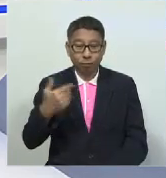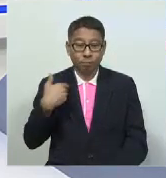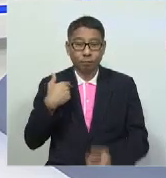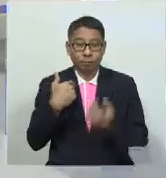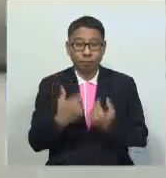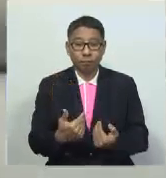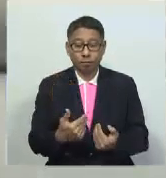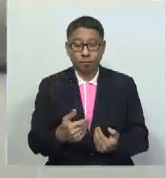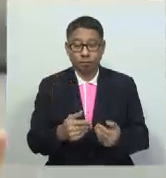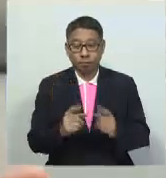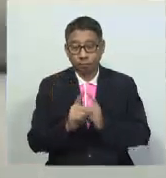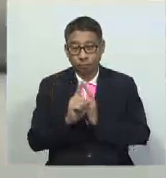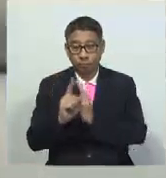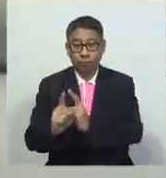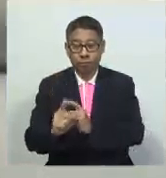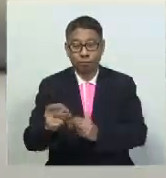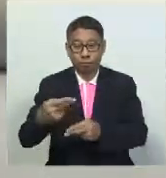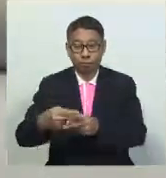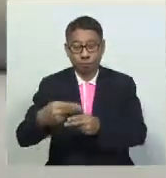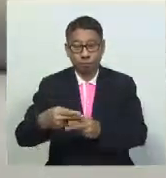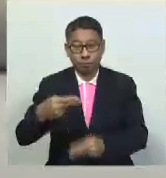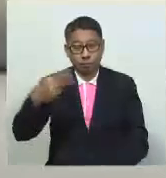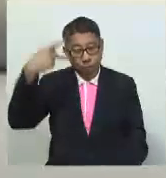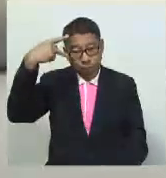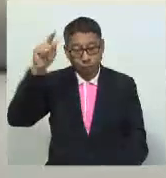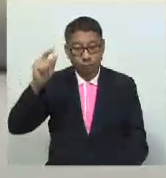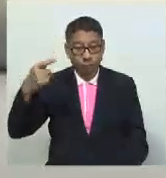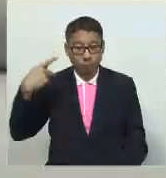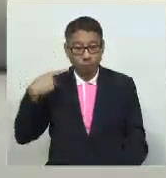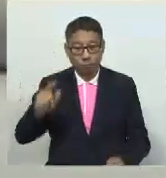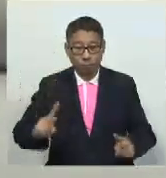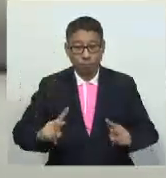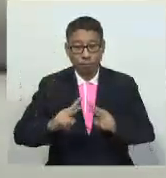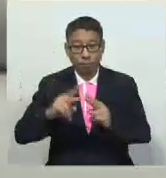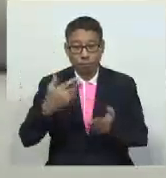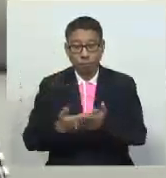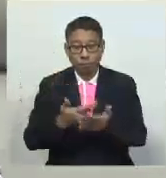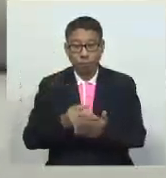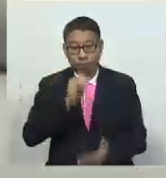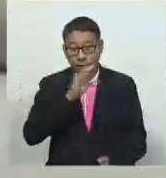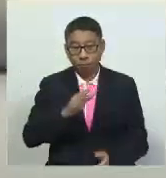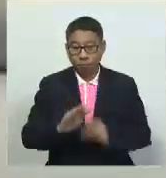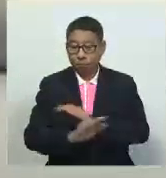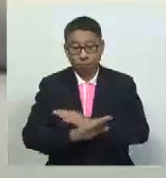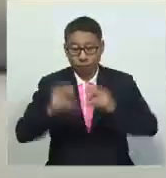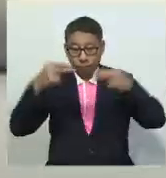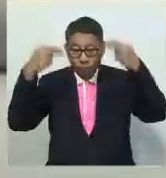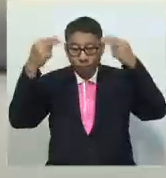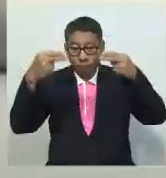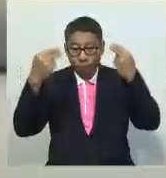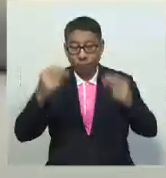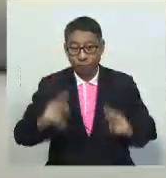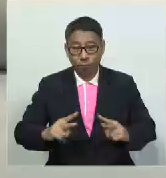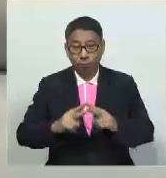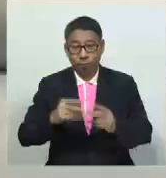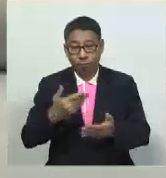ายละเอียดเรื่องนี้นะคะนายประสงค์ภูลเทเนศค่ะปลัดกระทรวงการคลังก็บอกว่าเรื่องนี้เนี่ยไม่น่าเป็นห่วงเพราะว่าทางก